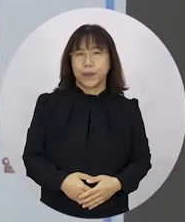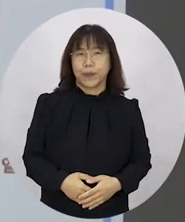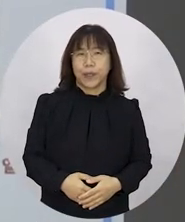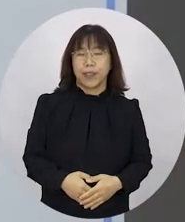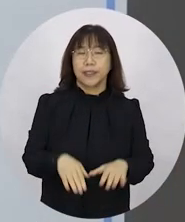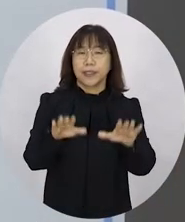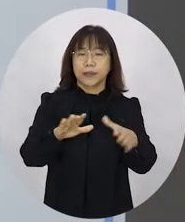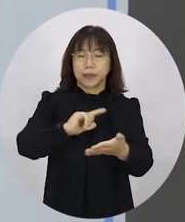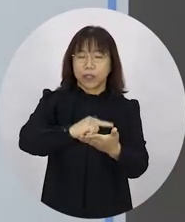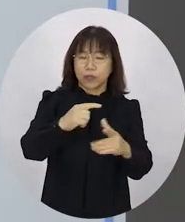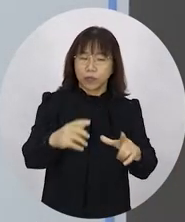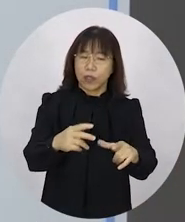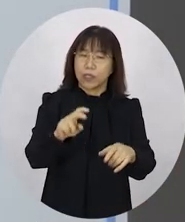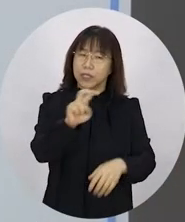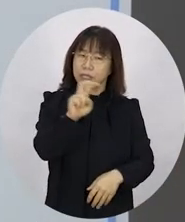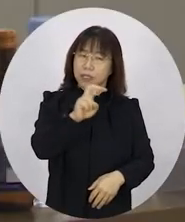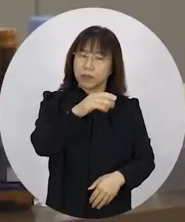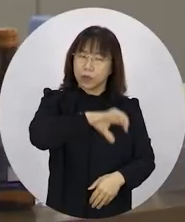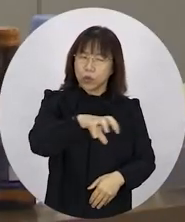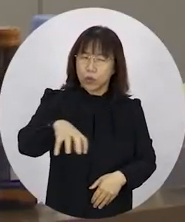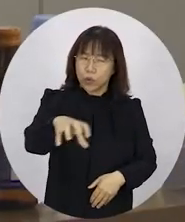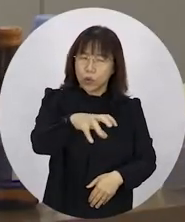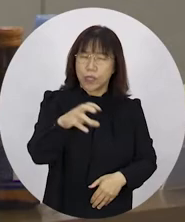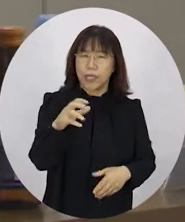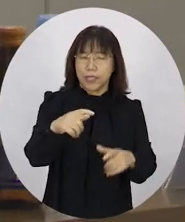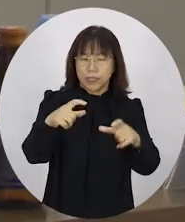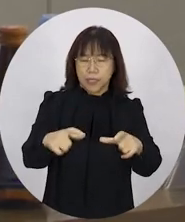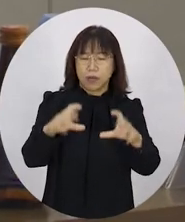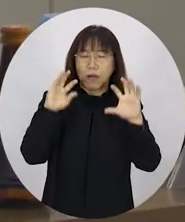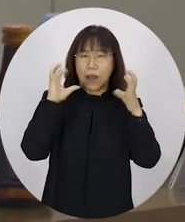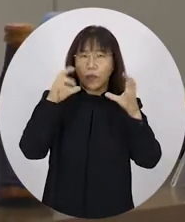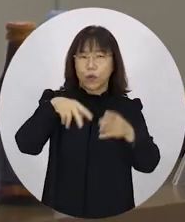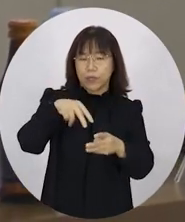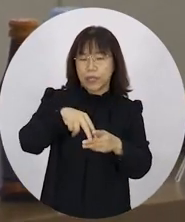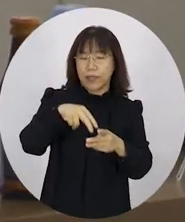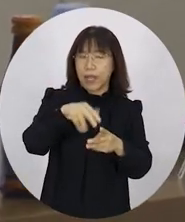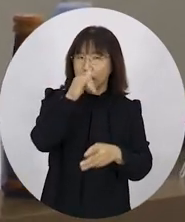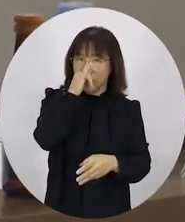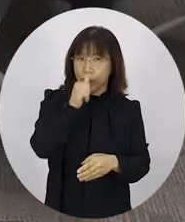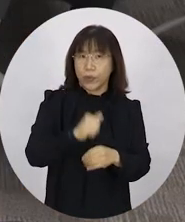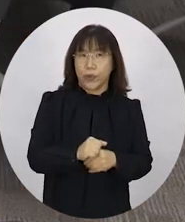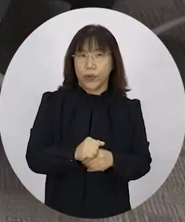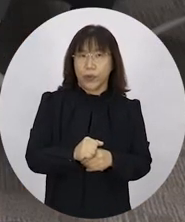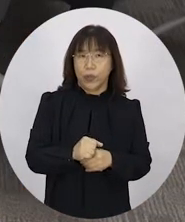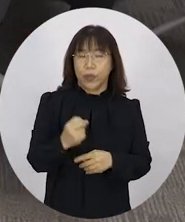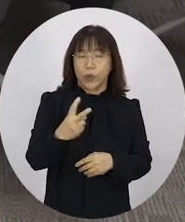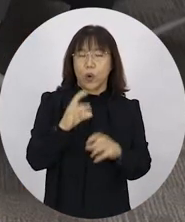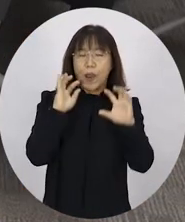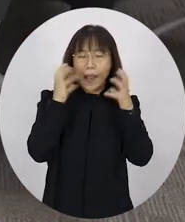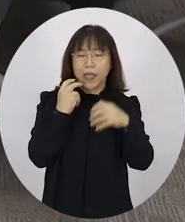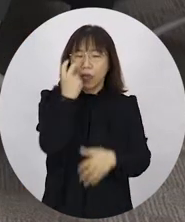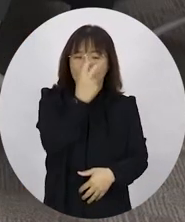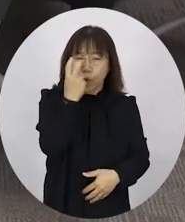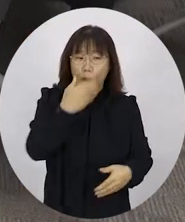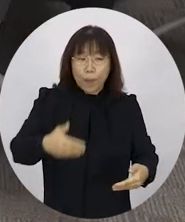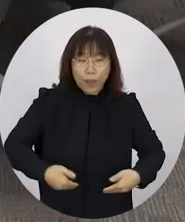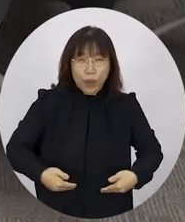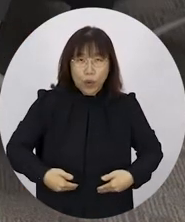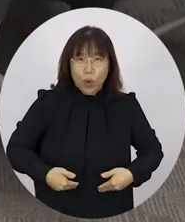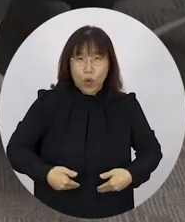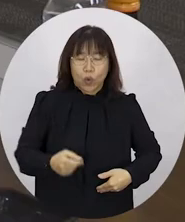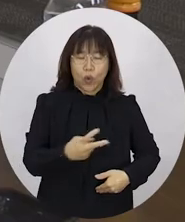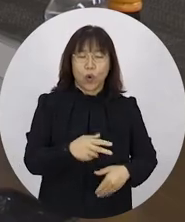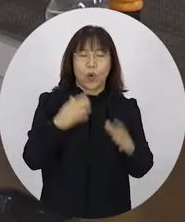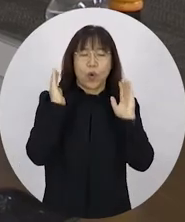진행됐습니다. 현재 강서구에는 20개소의 지역아동센터가 운영 중이며 방과 후 돌봄이 필요한 지역사회